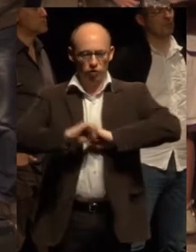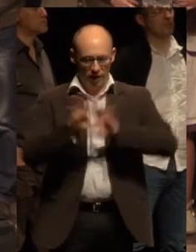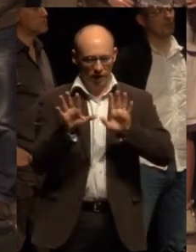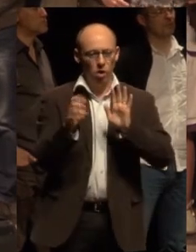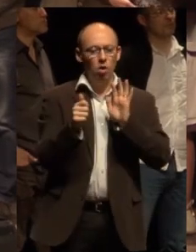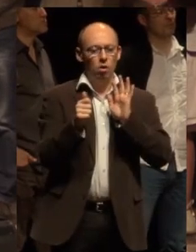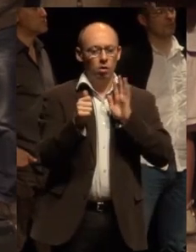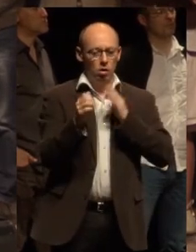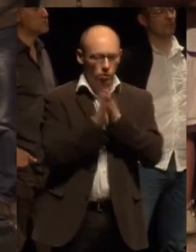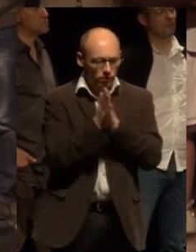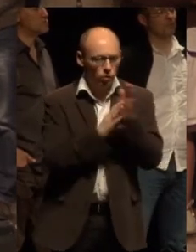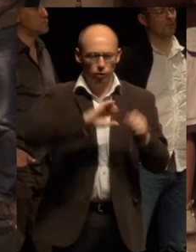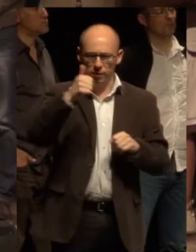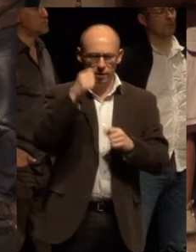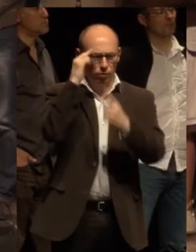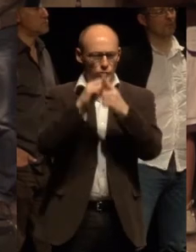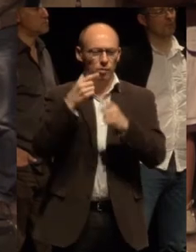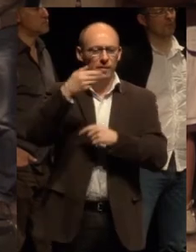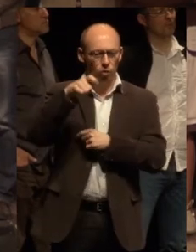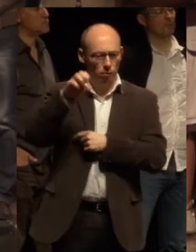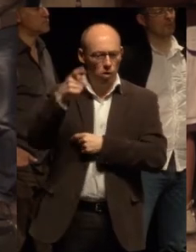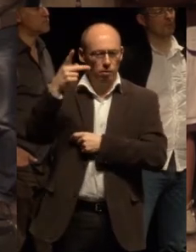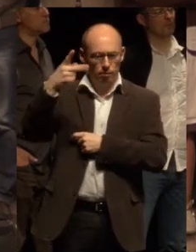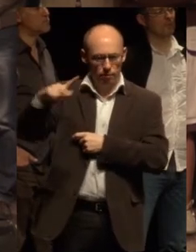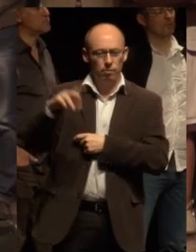et d'éviter les concurrences entre collectivités territoriales.